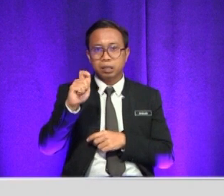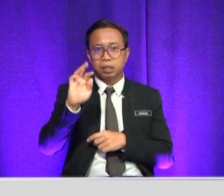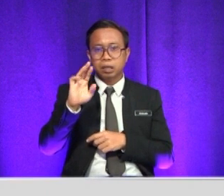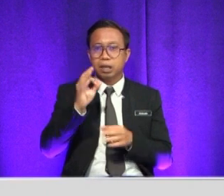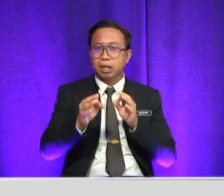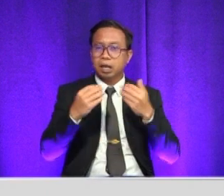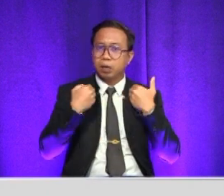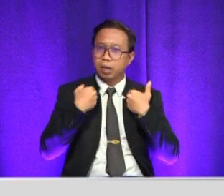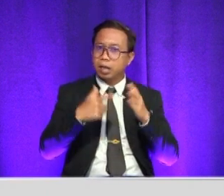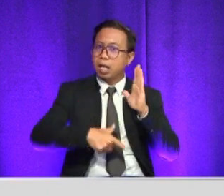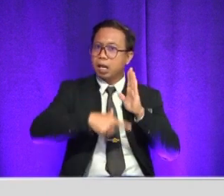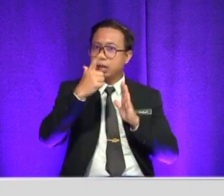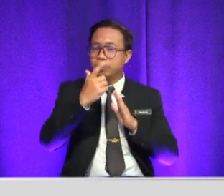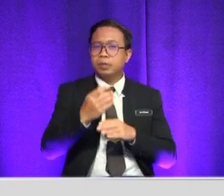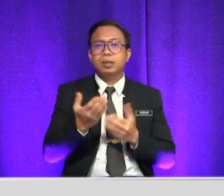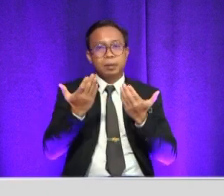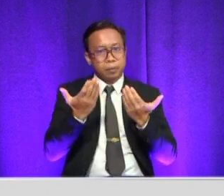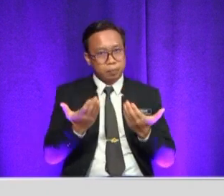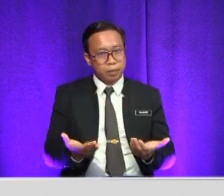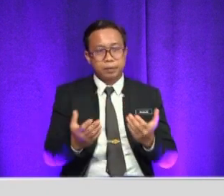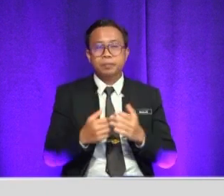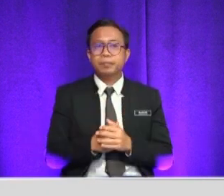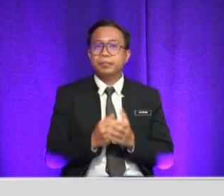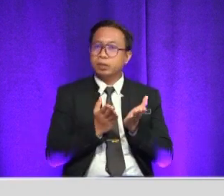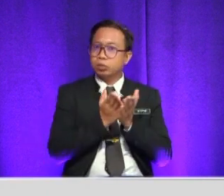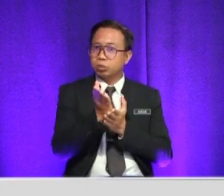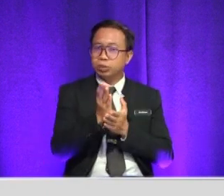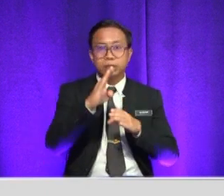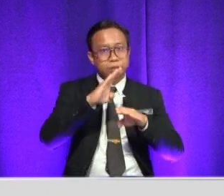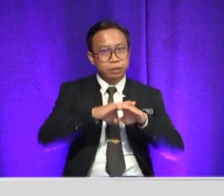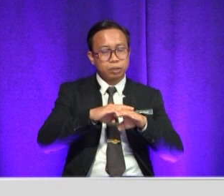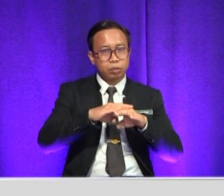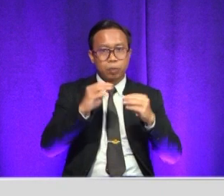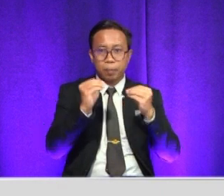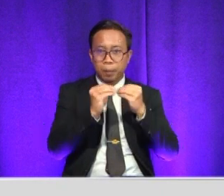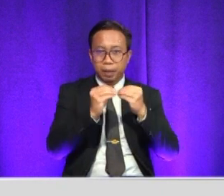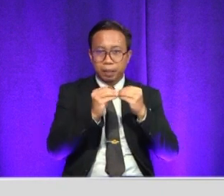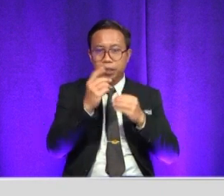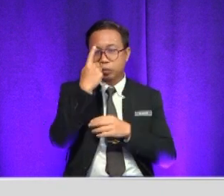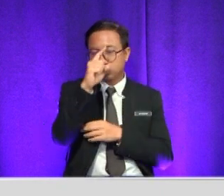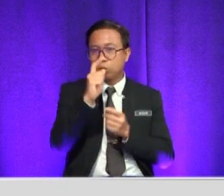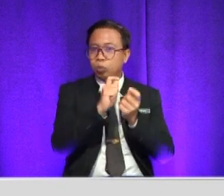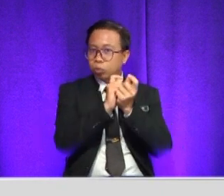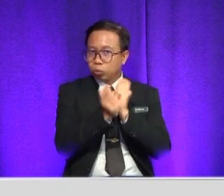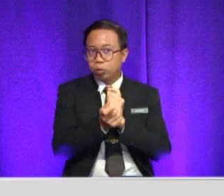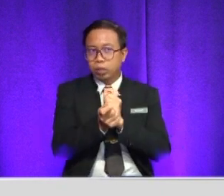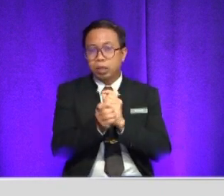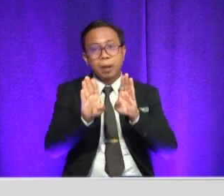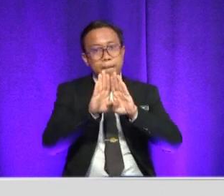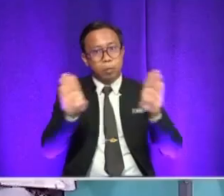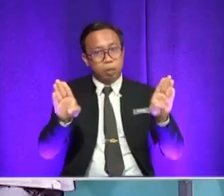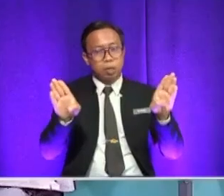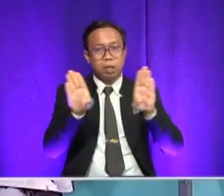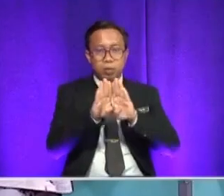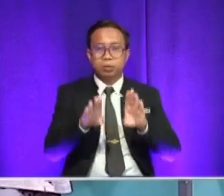lebihan beban. Okey. Seterusnya, penyentuh magnet. Yang ini fungsi dia akan menukarkan normally open dan juga normally